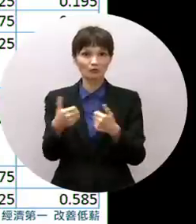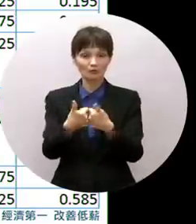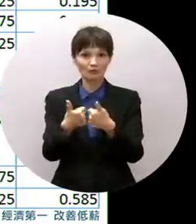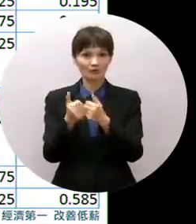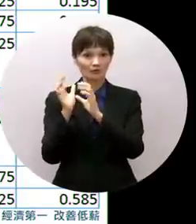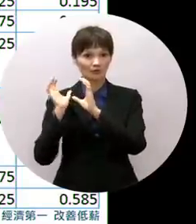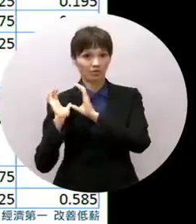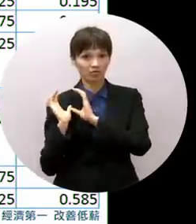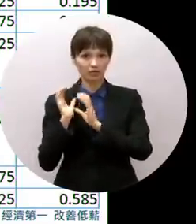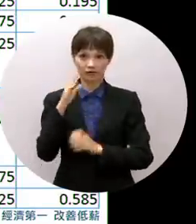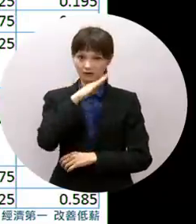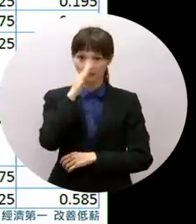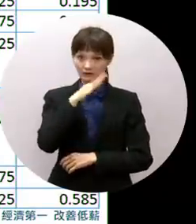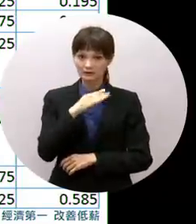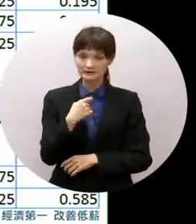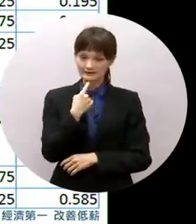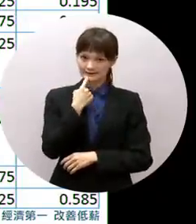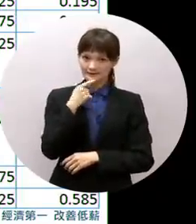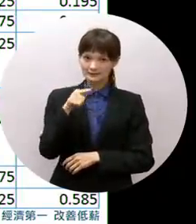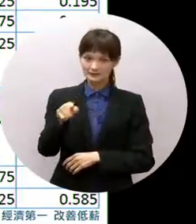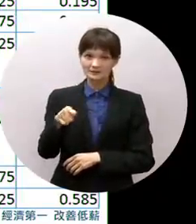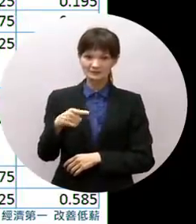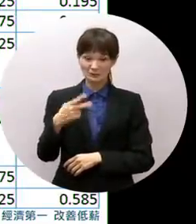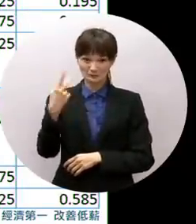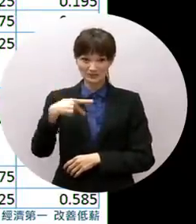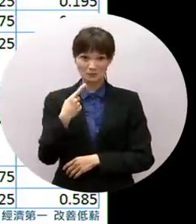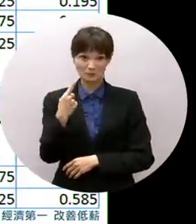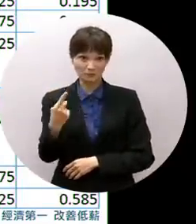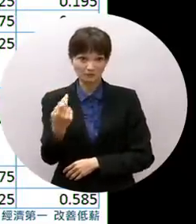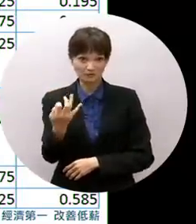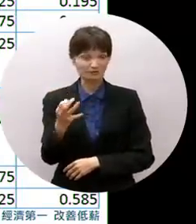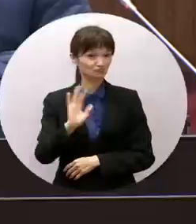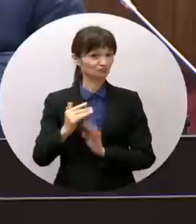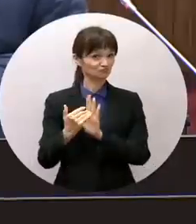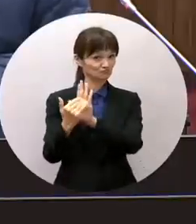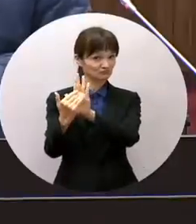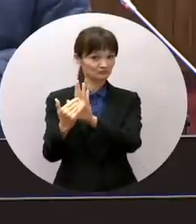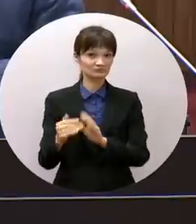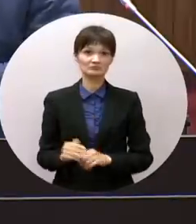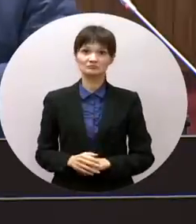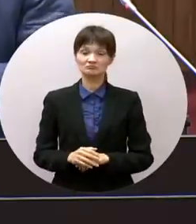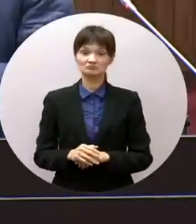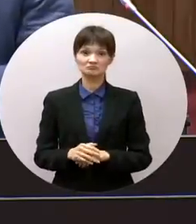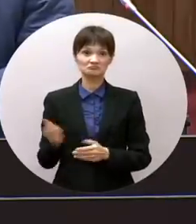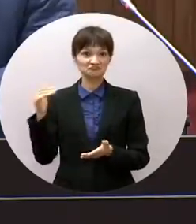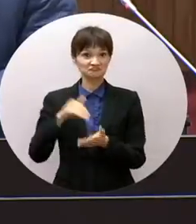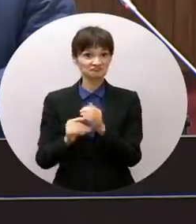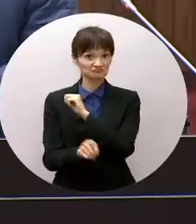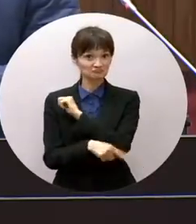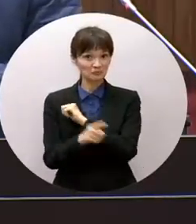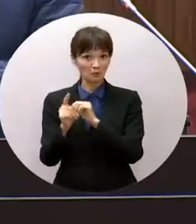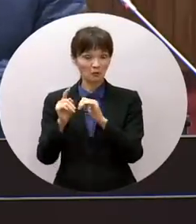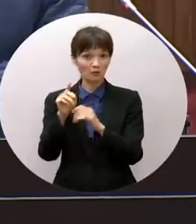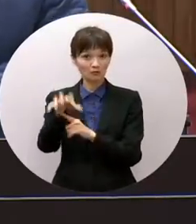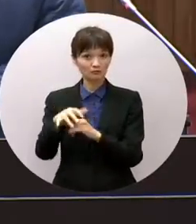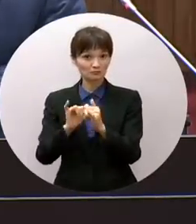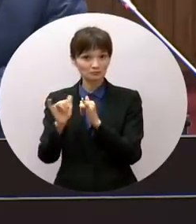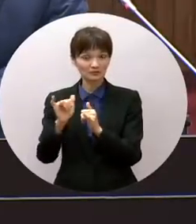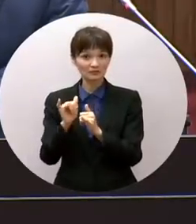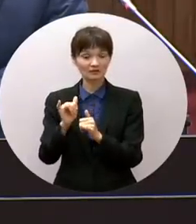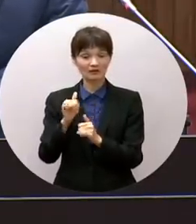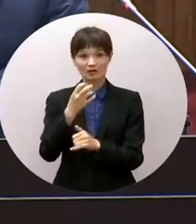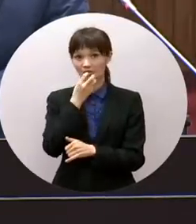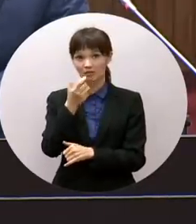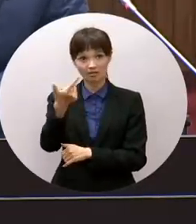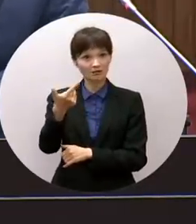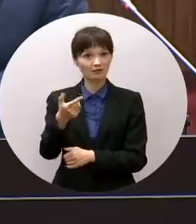根本不会借钱给农民，到时候伤害的是农民。诸位，你为什么要调降？ 是 院长